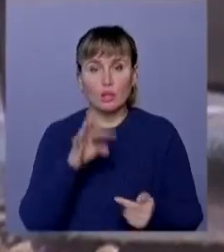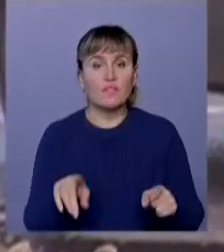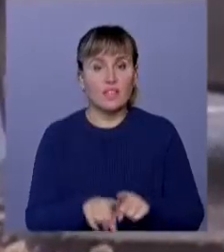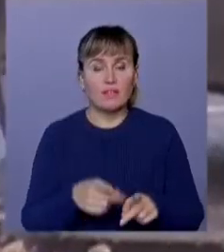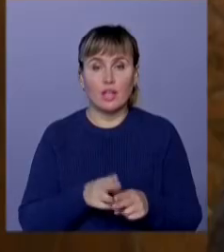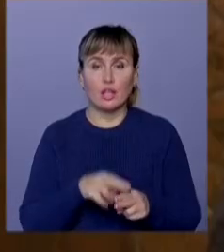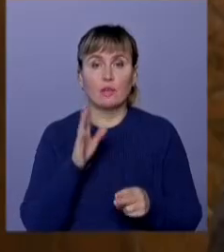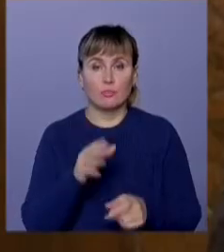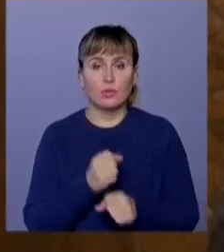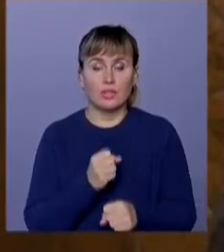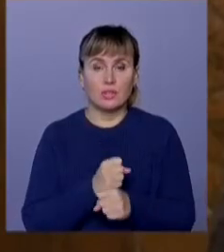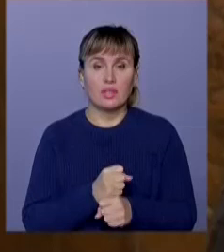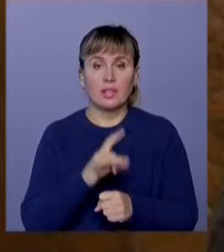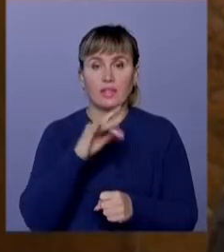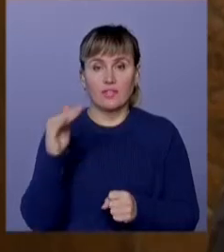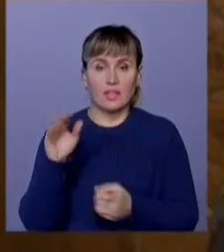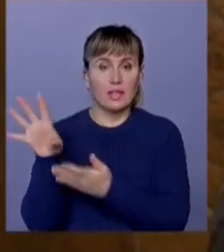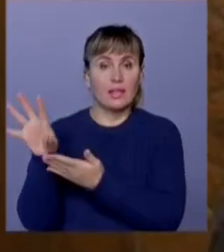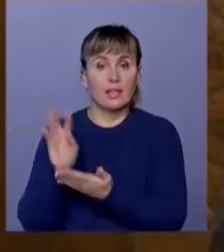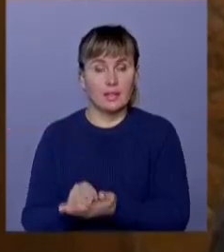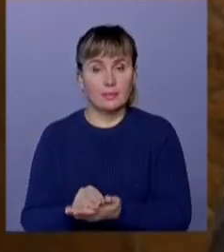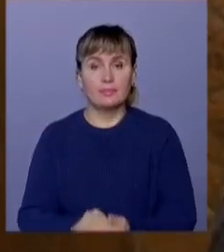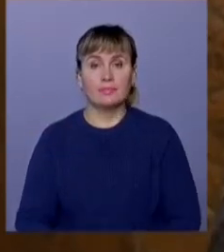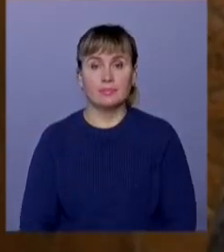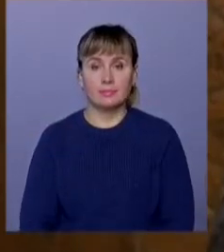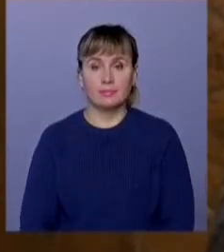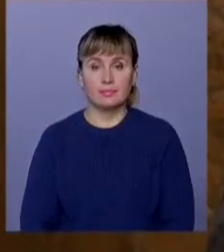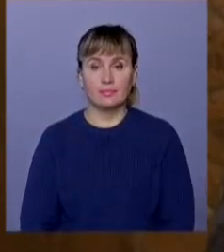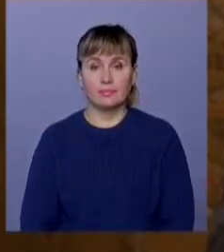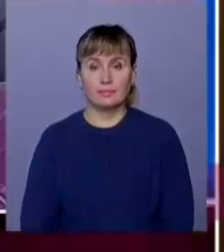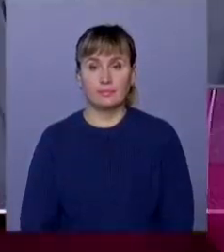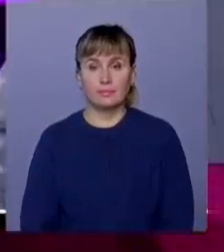будет подтягиваться к российским ценам, что мы сейчас и наблюдаем.